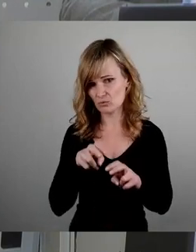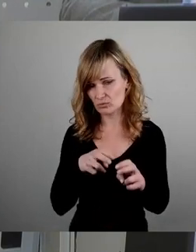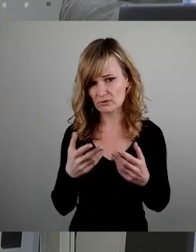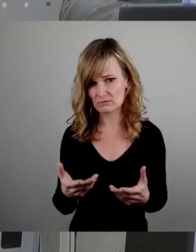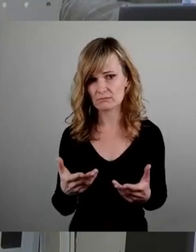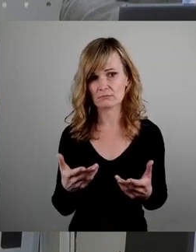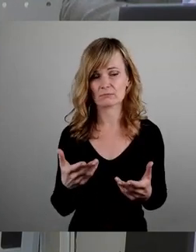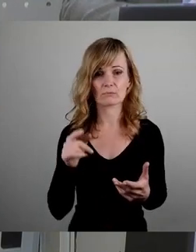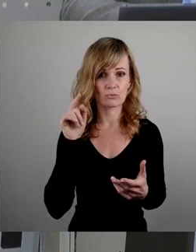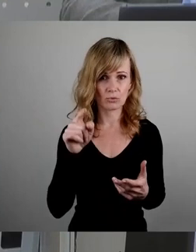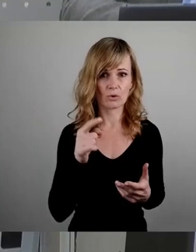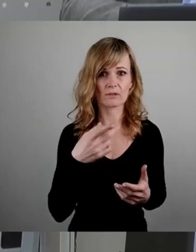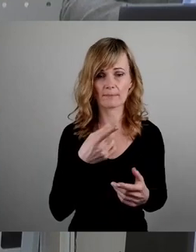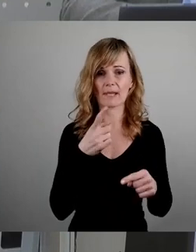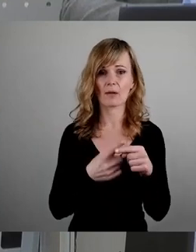dort diesen P&R